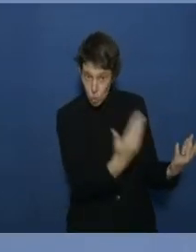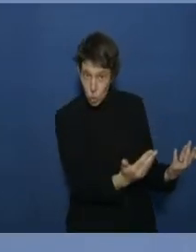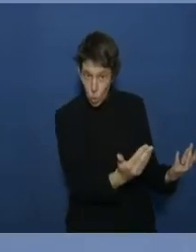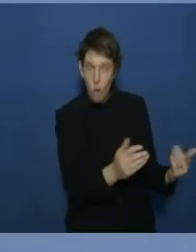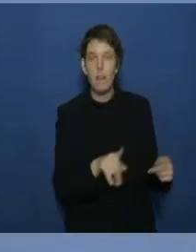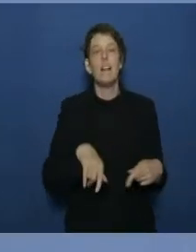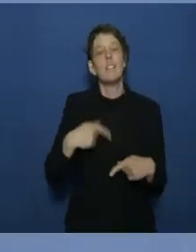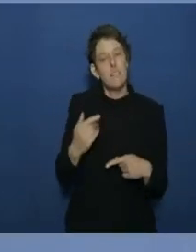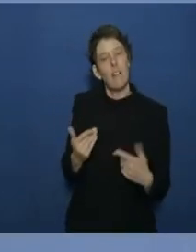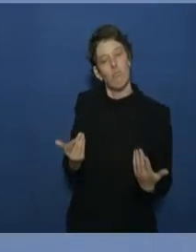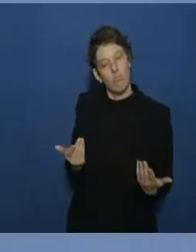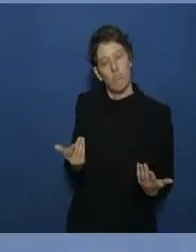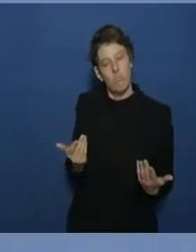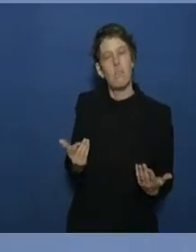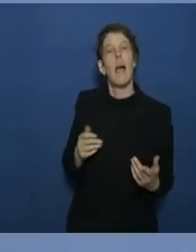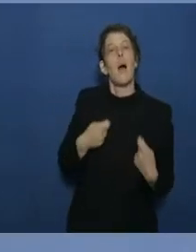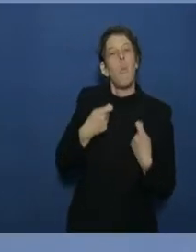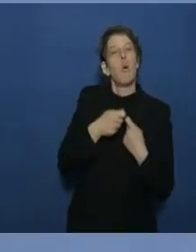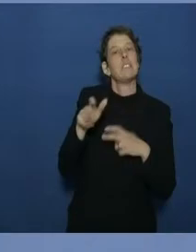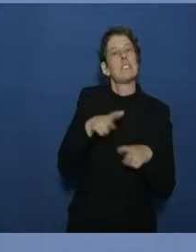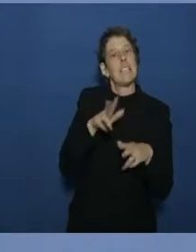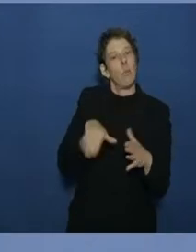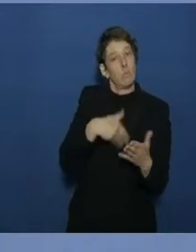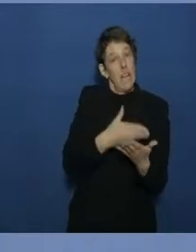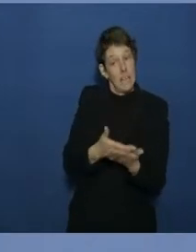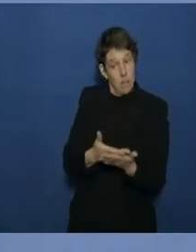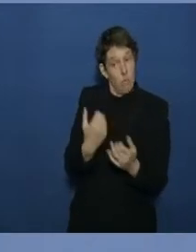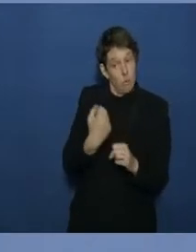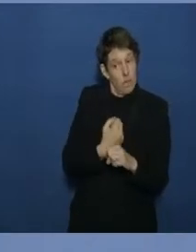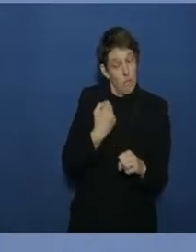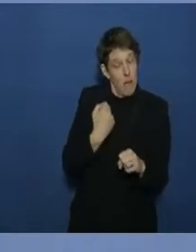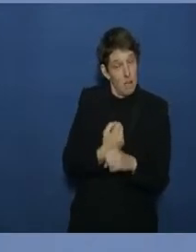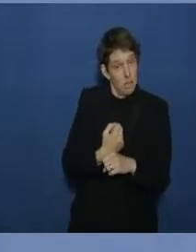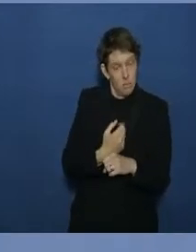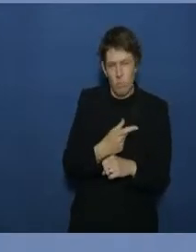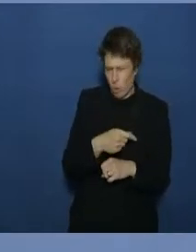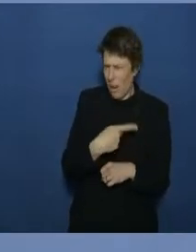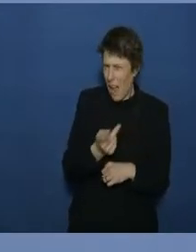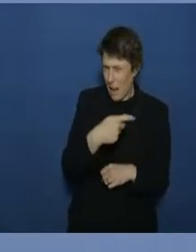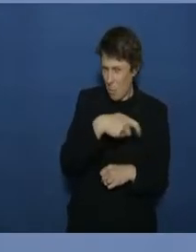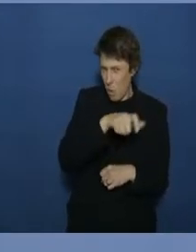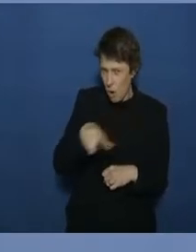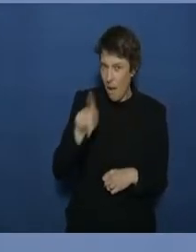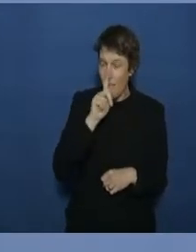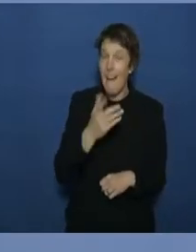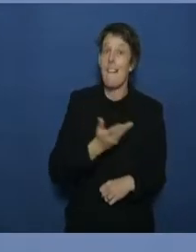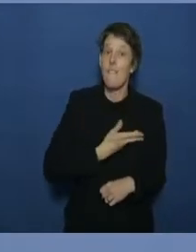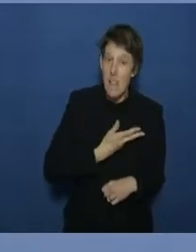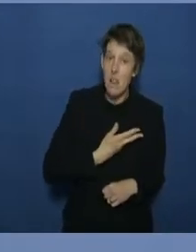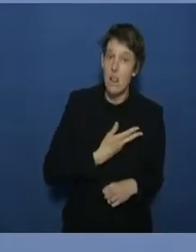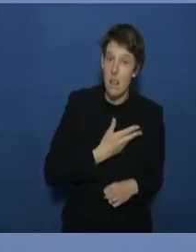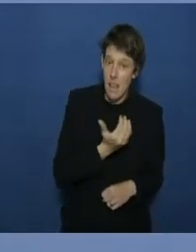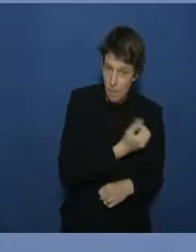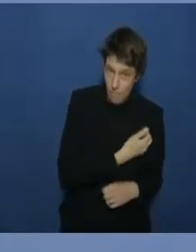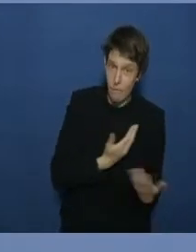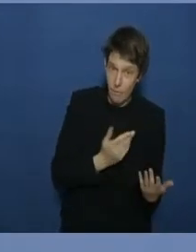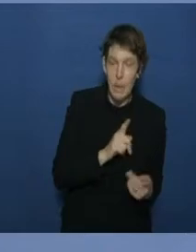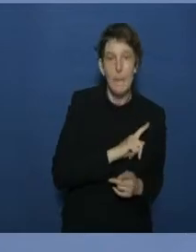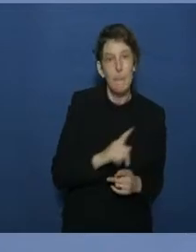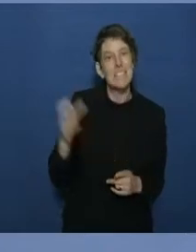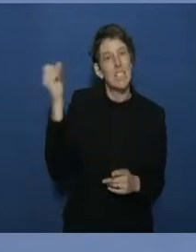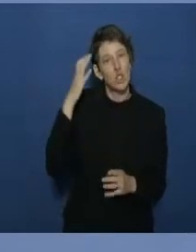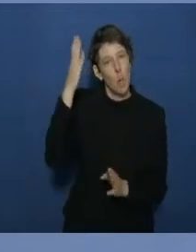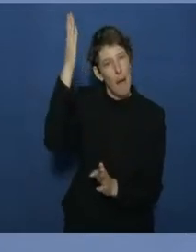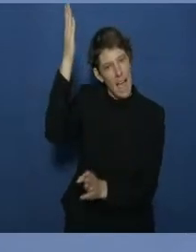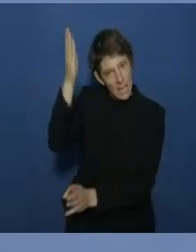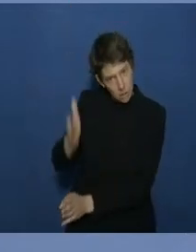das Angebot, das die Bundesregierung gemacht hat, und das gilt, dass jeder Bürger, der impfwillig ist, bis zum Ende des Sommers